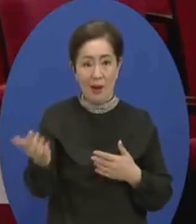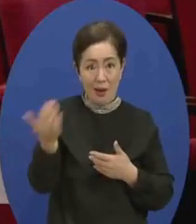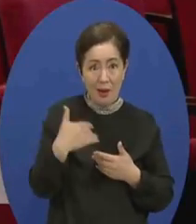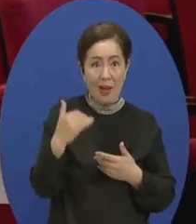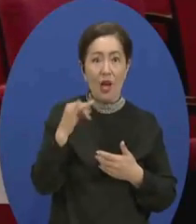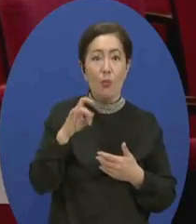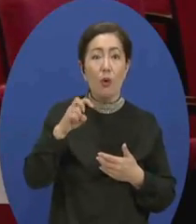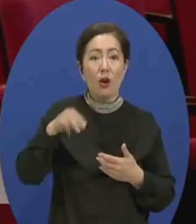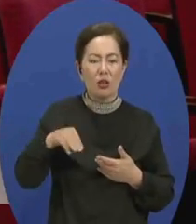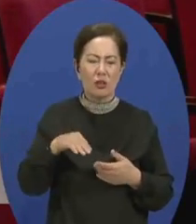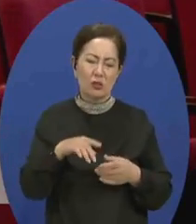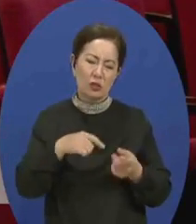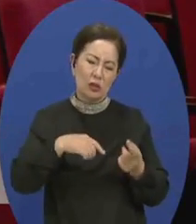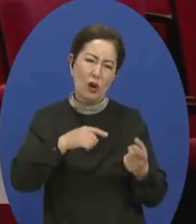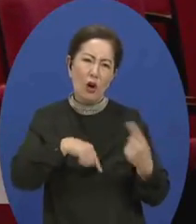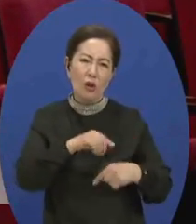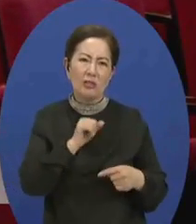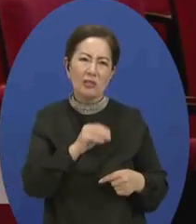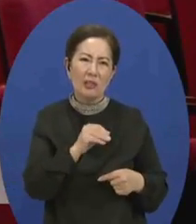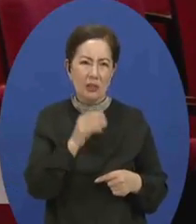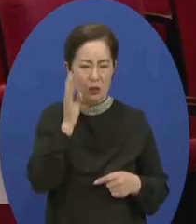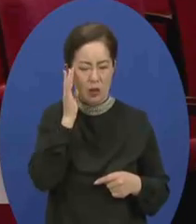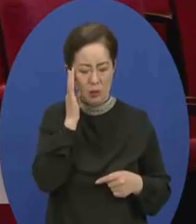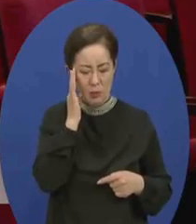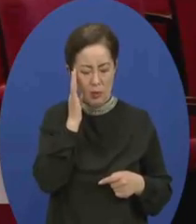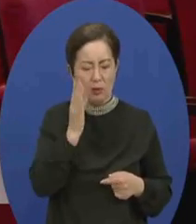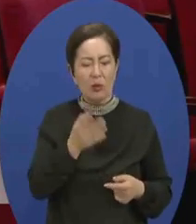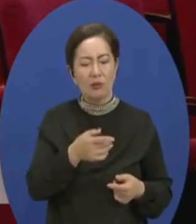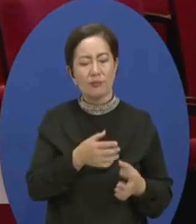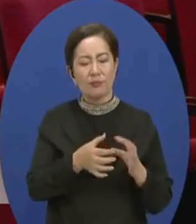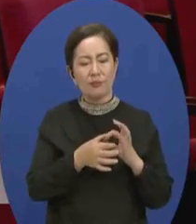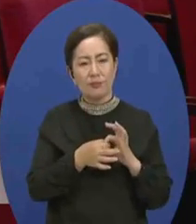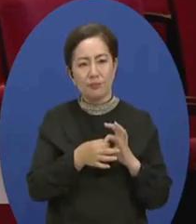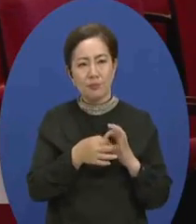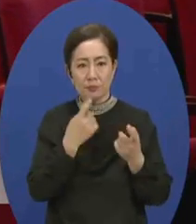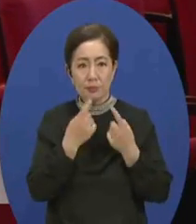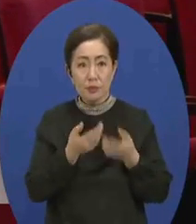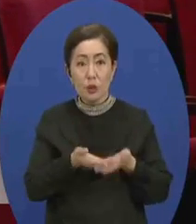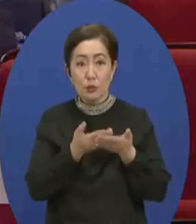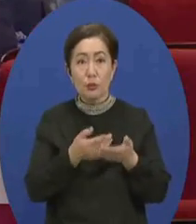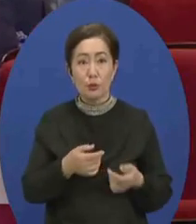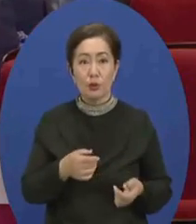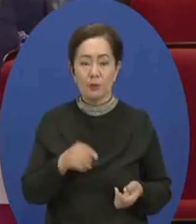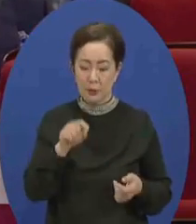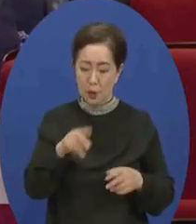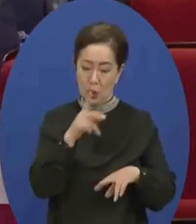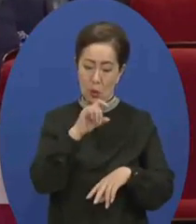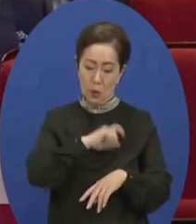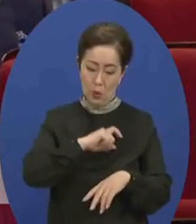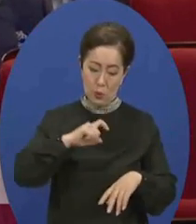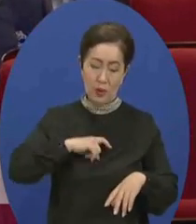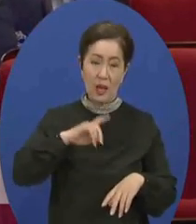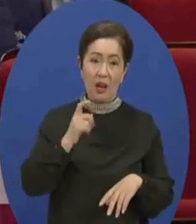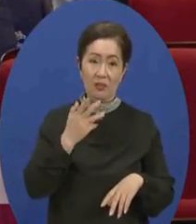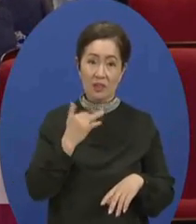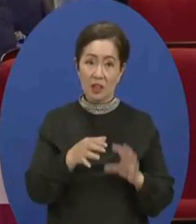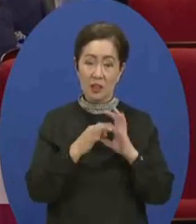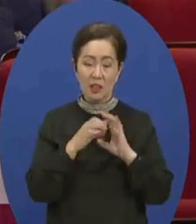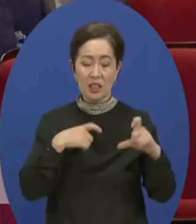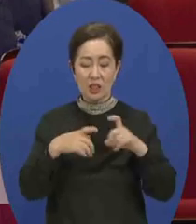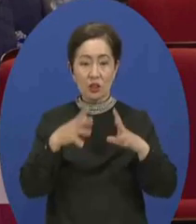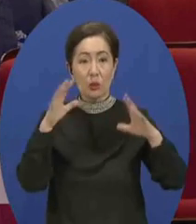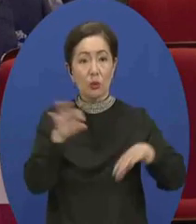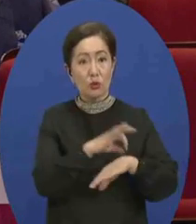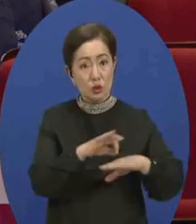үзүүлье. Зөвлөлдөх уулзалтанд оролцогчдын хувьд хувийн хэвшлийг дэмжих, эдийн засгийн томоохон төслүүдийг хэрэгжүүлэх,